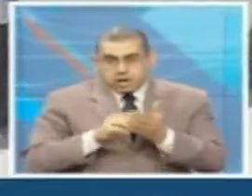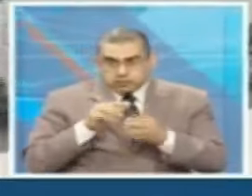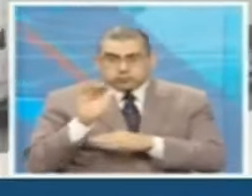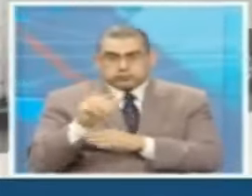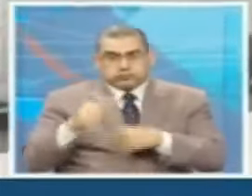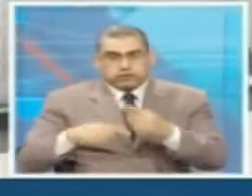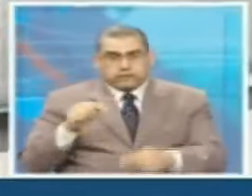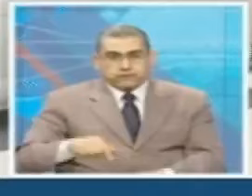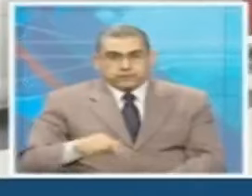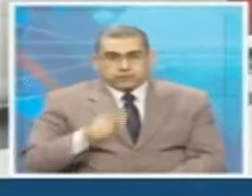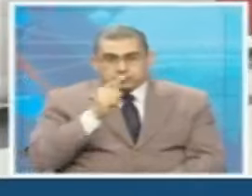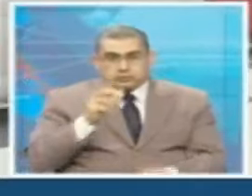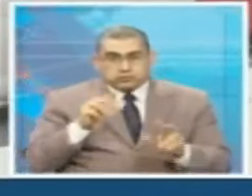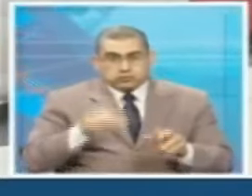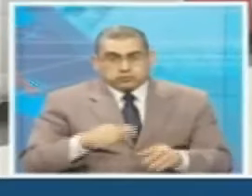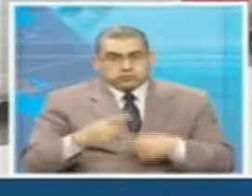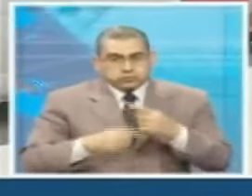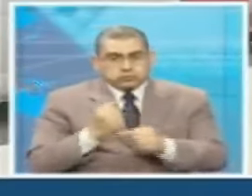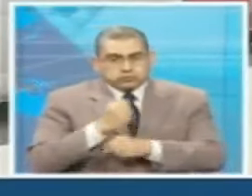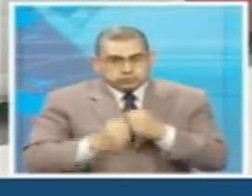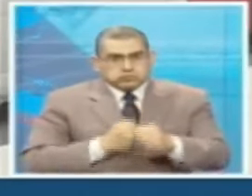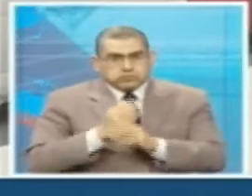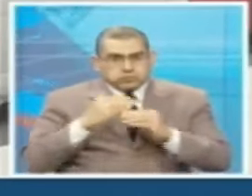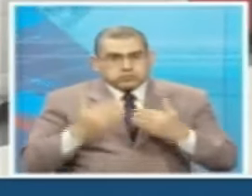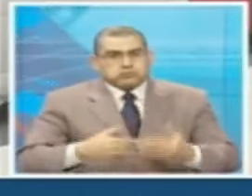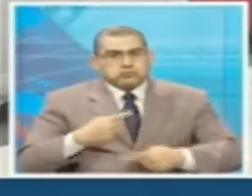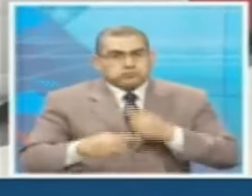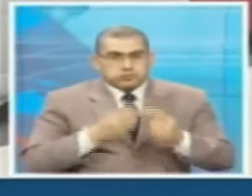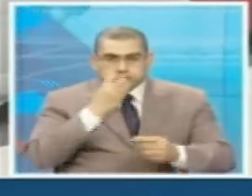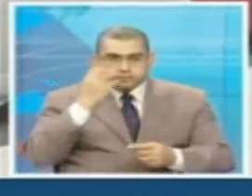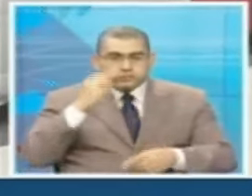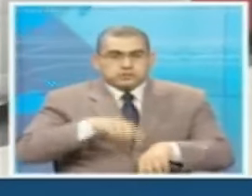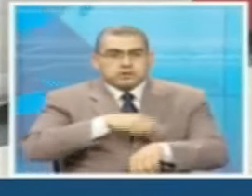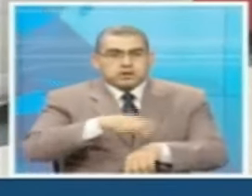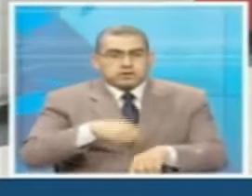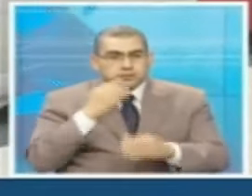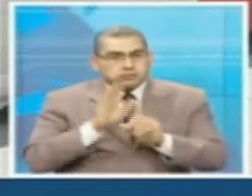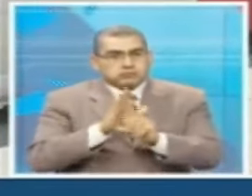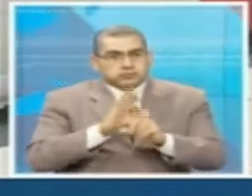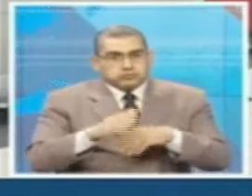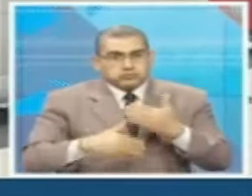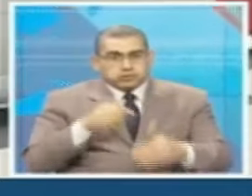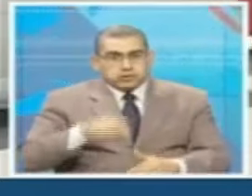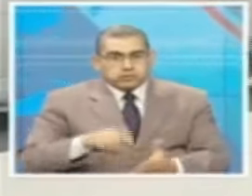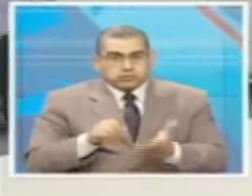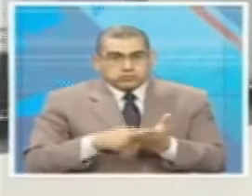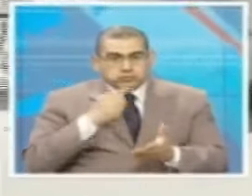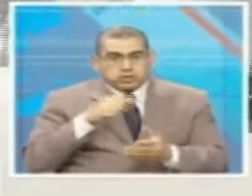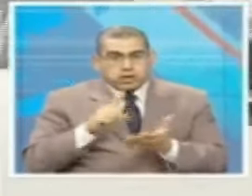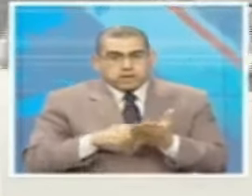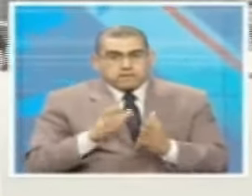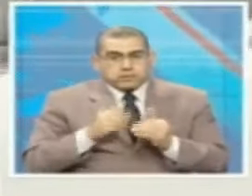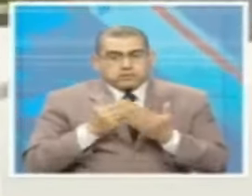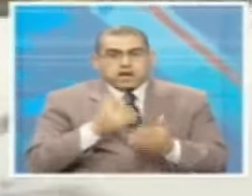اذا الجهود المصريه متعدده ومكثفه على مدار الساعه في وقع الامر، وهي كعادتها مصر